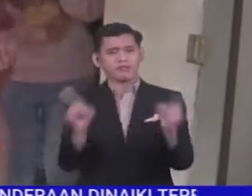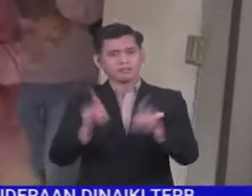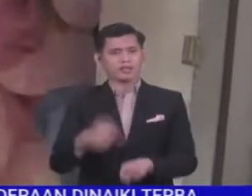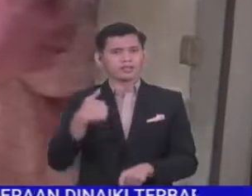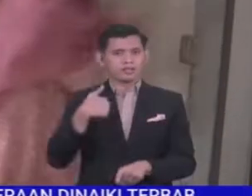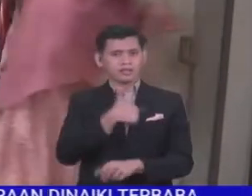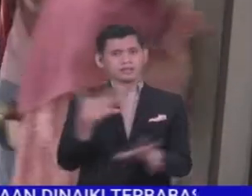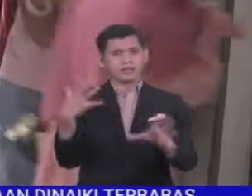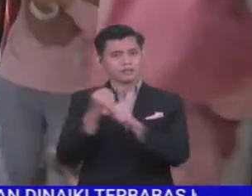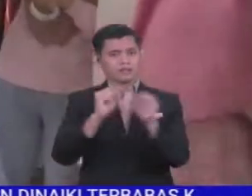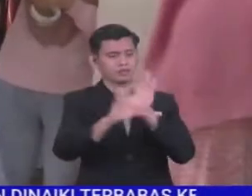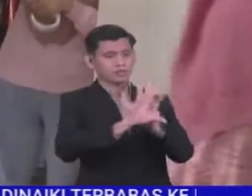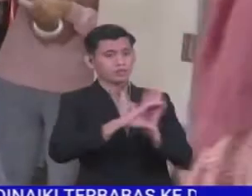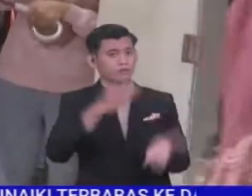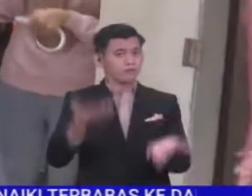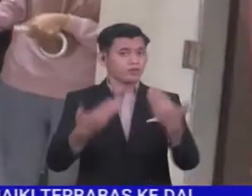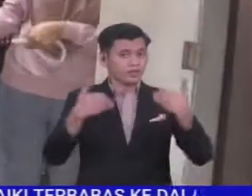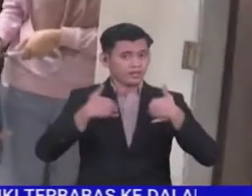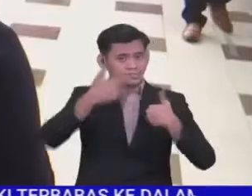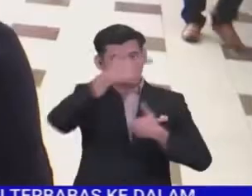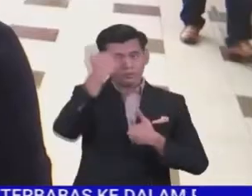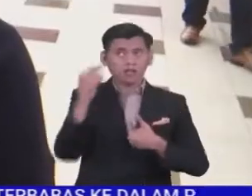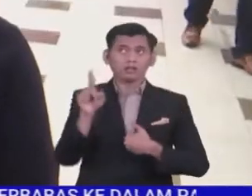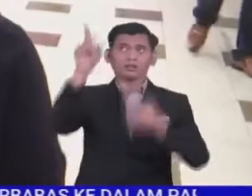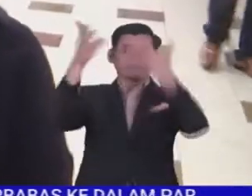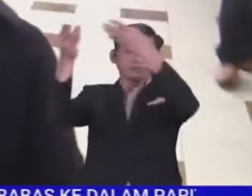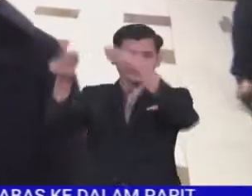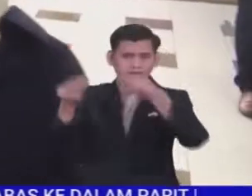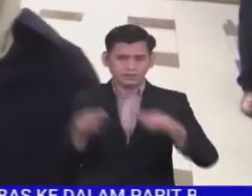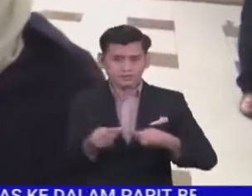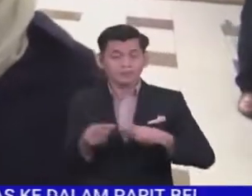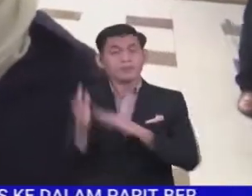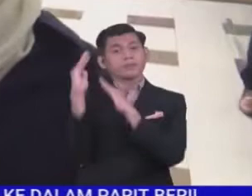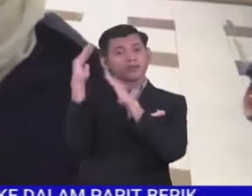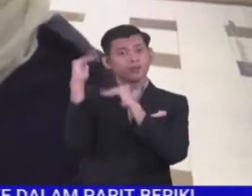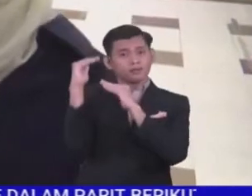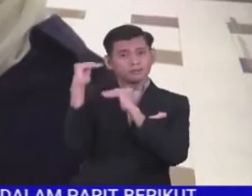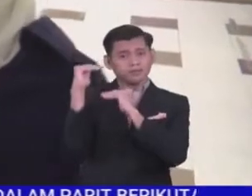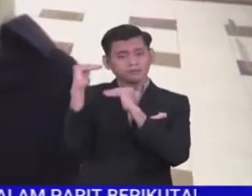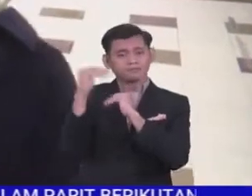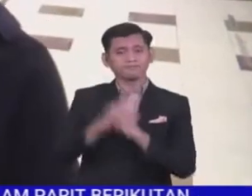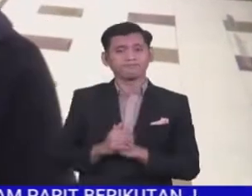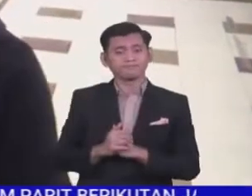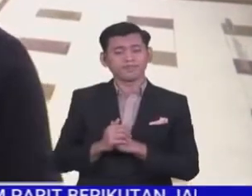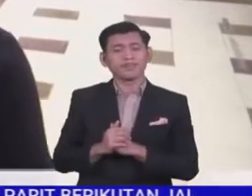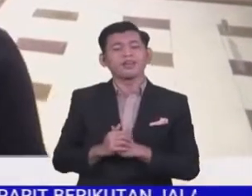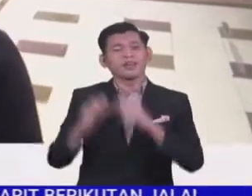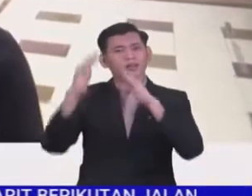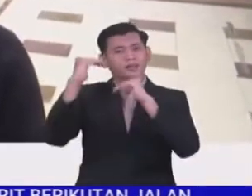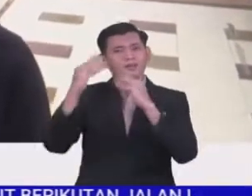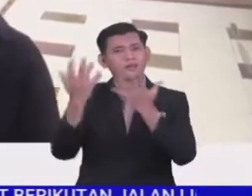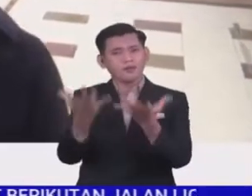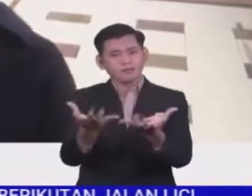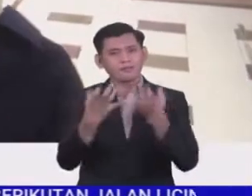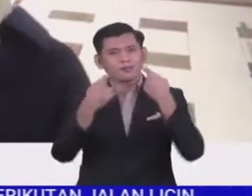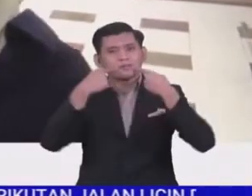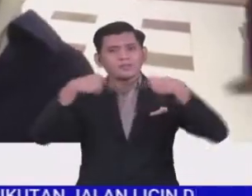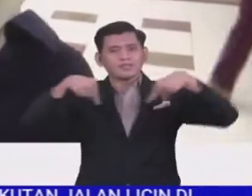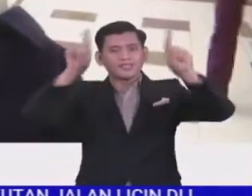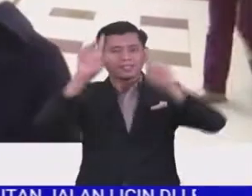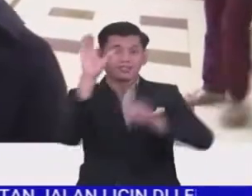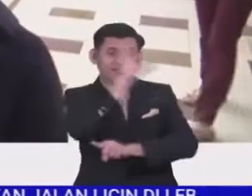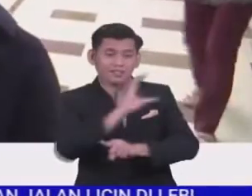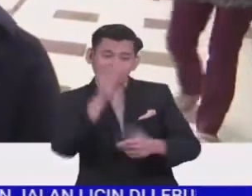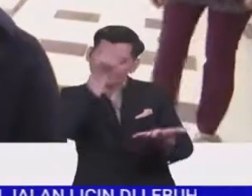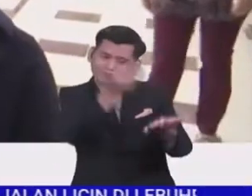Mungkin ada apa hikmah di sebalik bencana ni. Harapan nak berjaya lah, nak cari duit